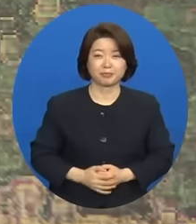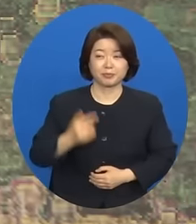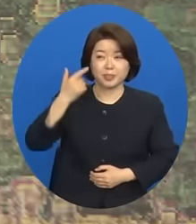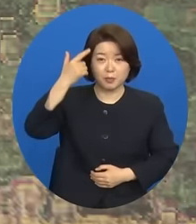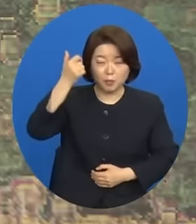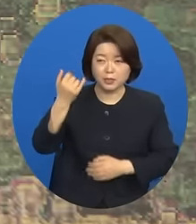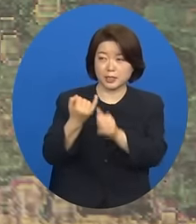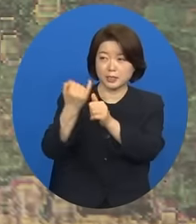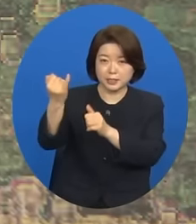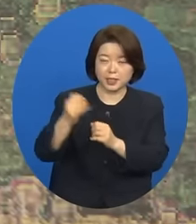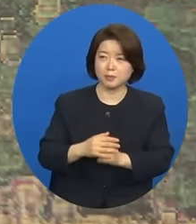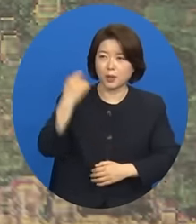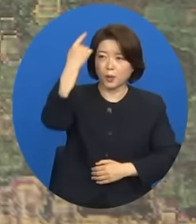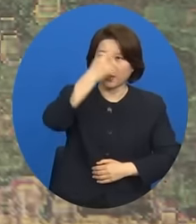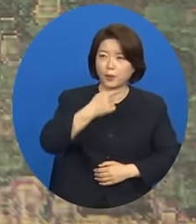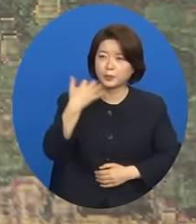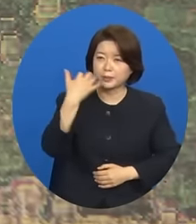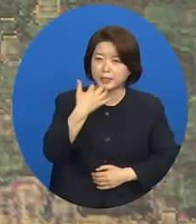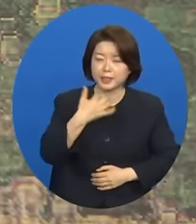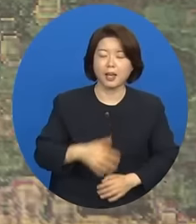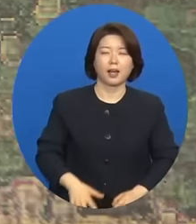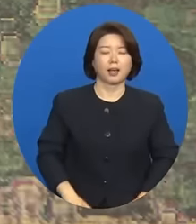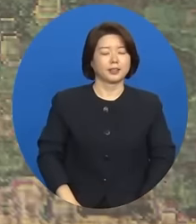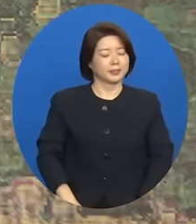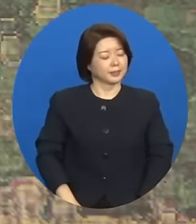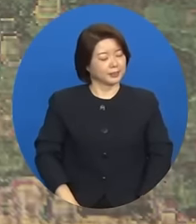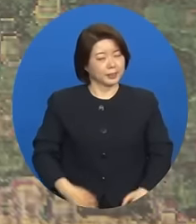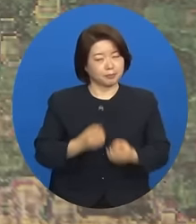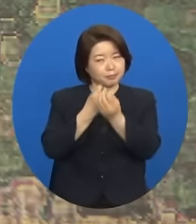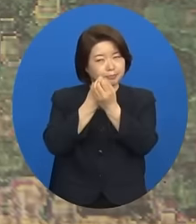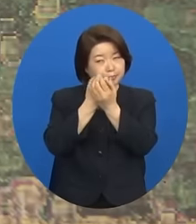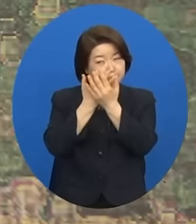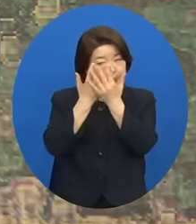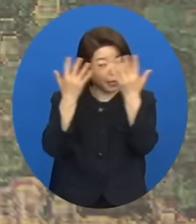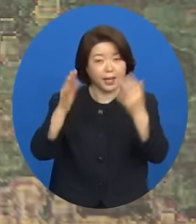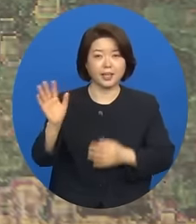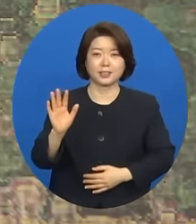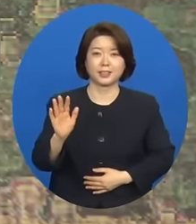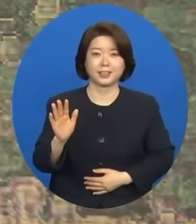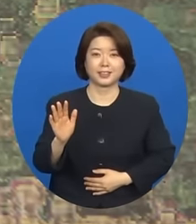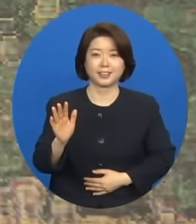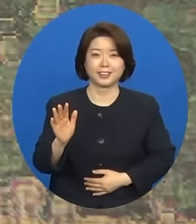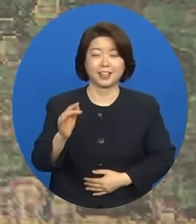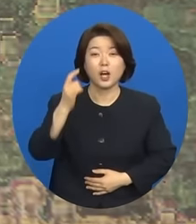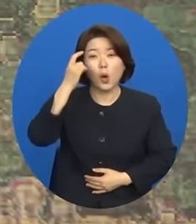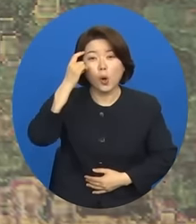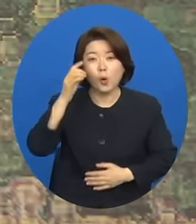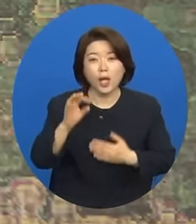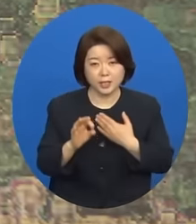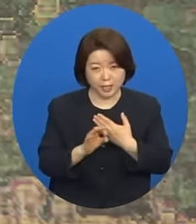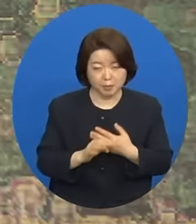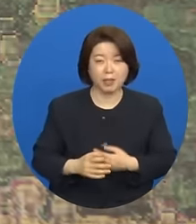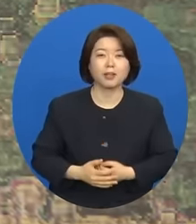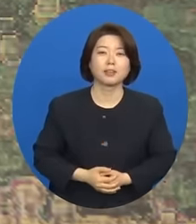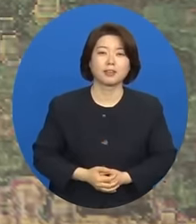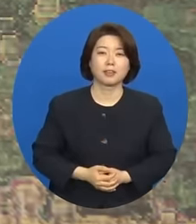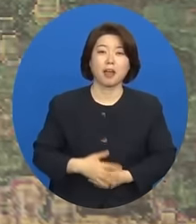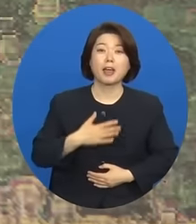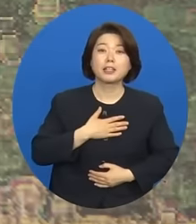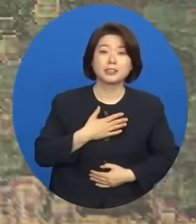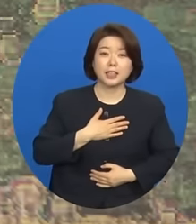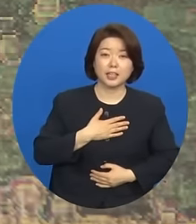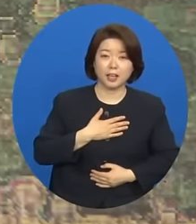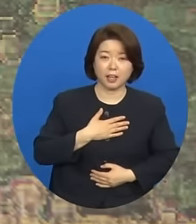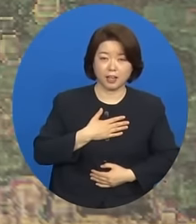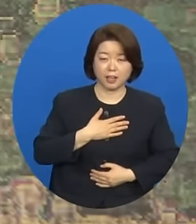목사님과 사모님의 안색이 그렇게 썩 밝지는 않으셨습니다. 왜냐하면 제가 가야